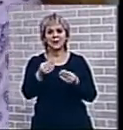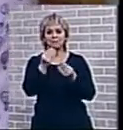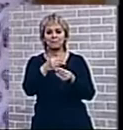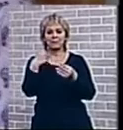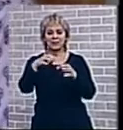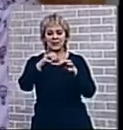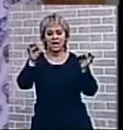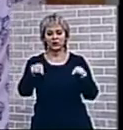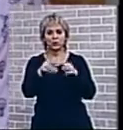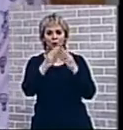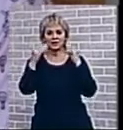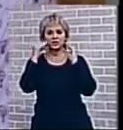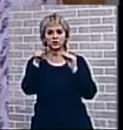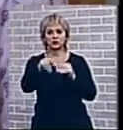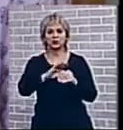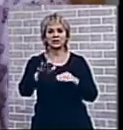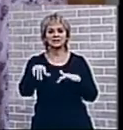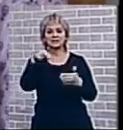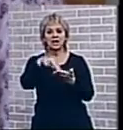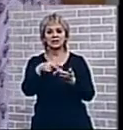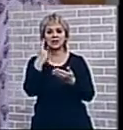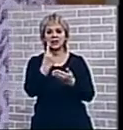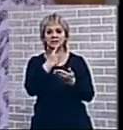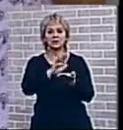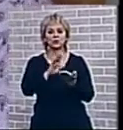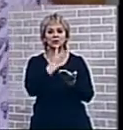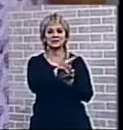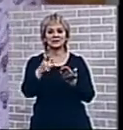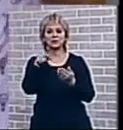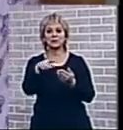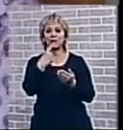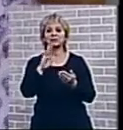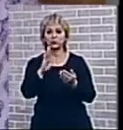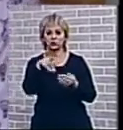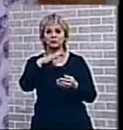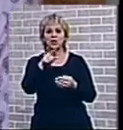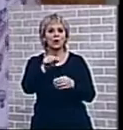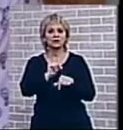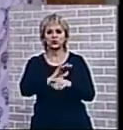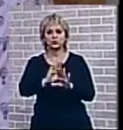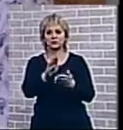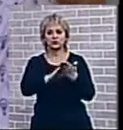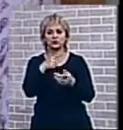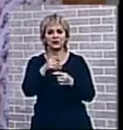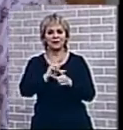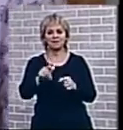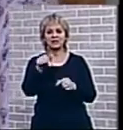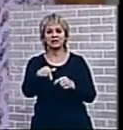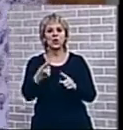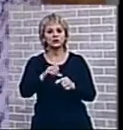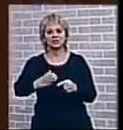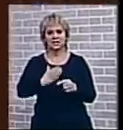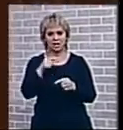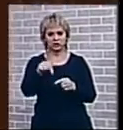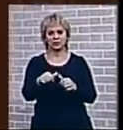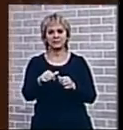поток около лица и просто даже не шевелится, глазами только водит и все. Ему говорят, будешь пить, он никак не реагирует на эти слова, и это очень